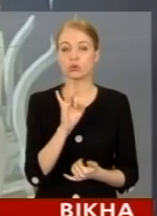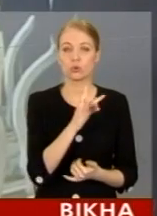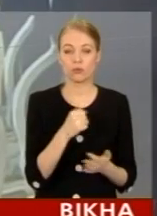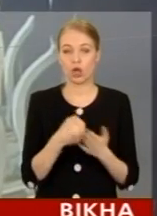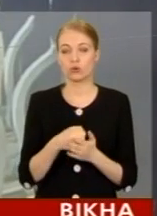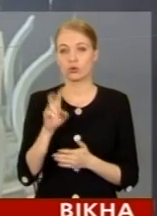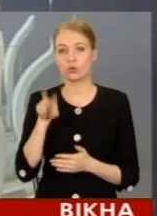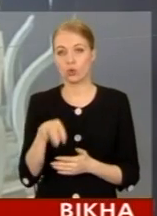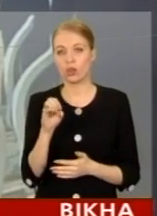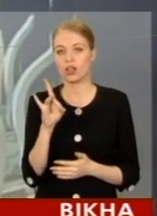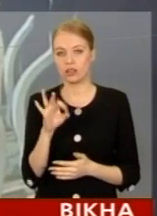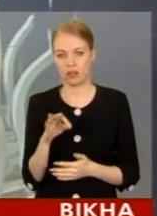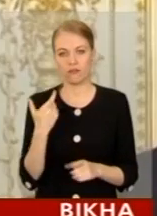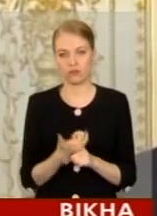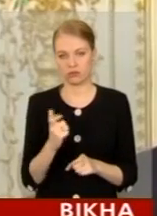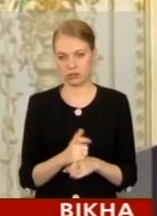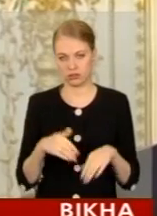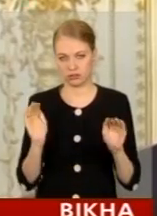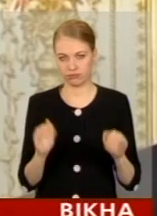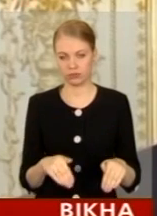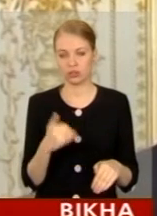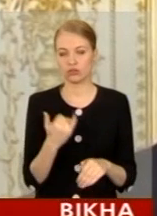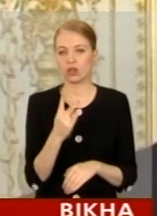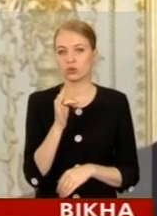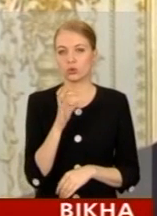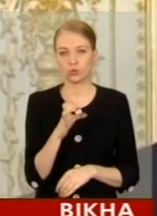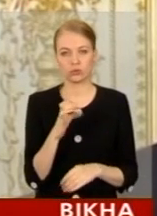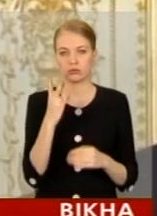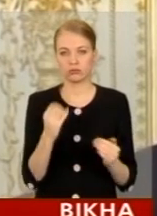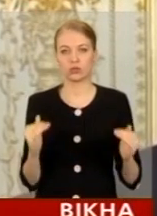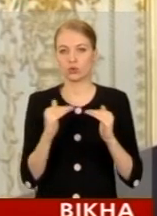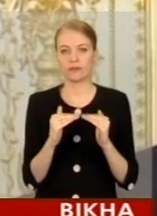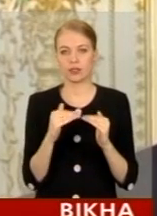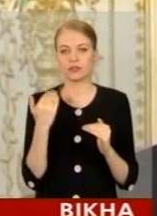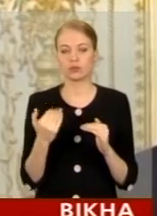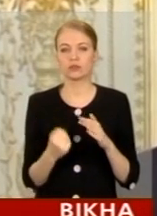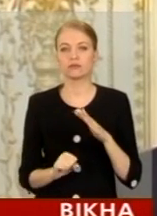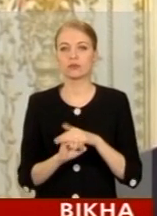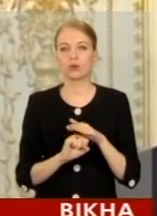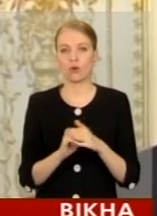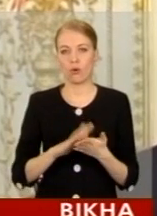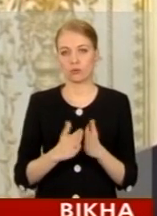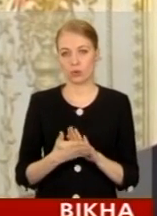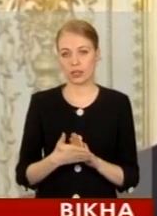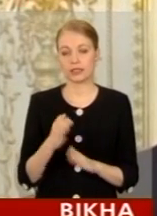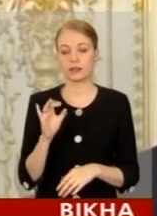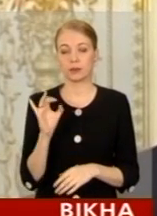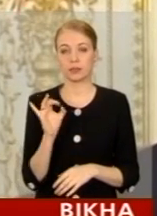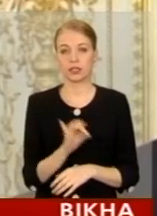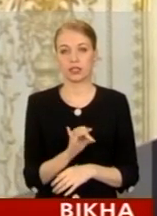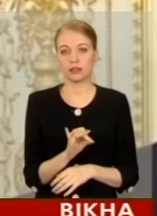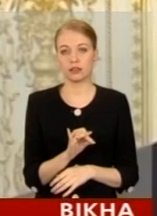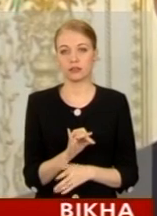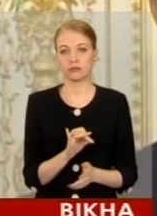і євро невиправдано низький. Курс зараз не відповідає фундаментальним макроекономічним обстоятельствам.